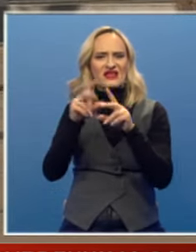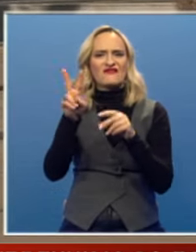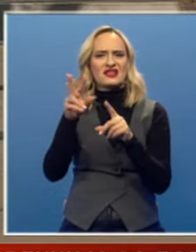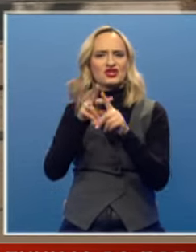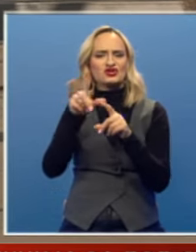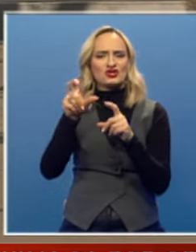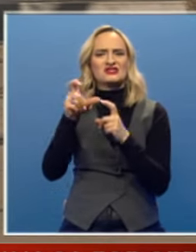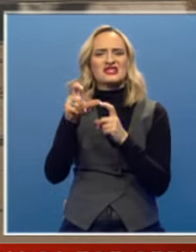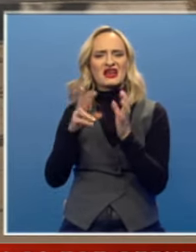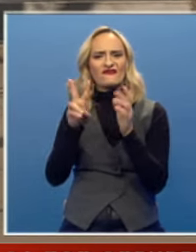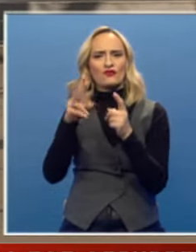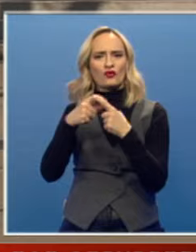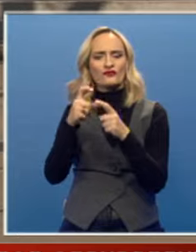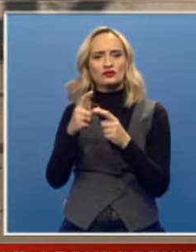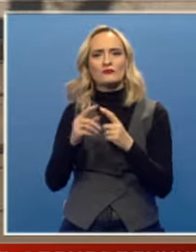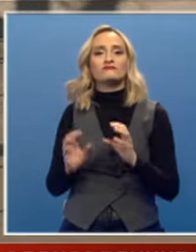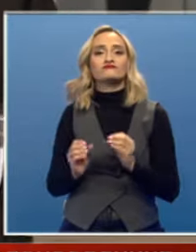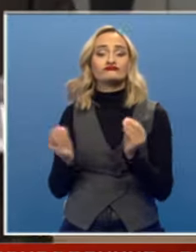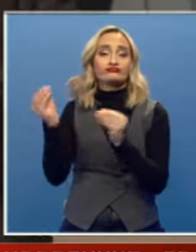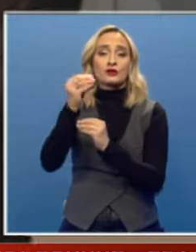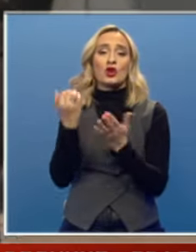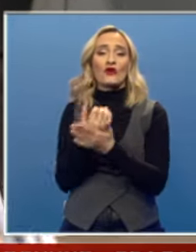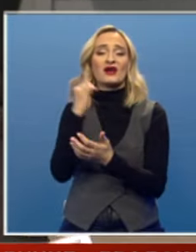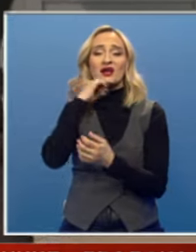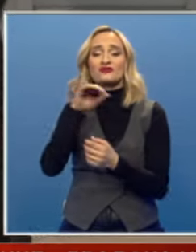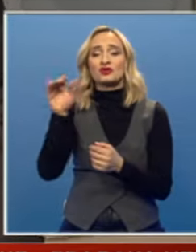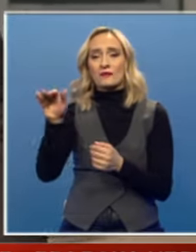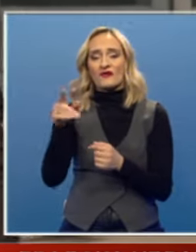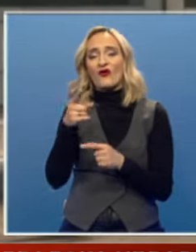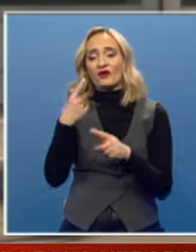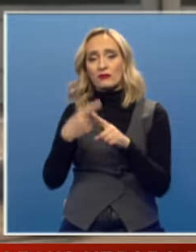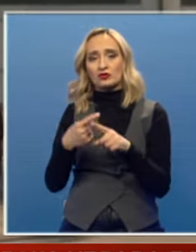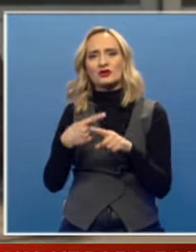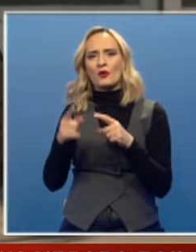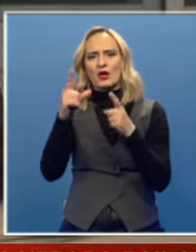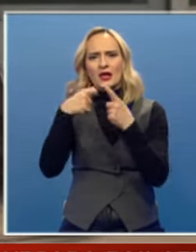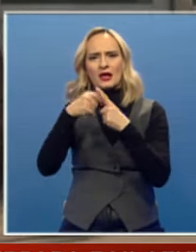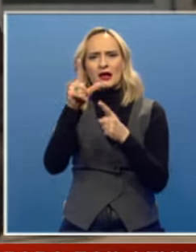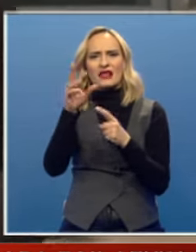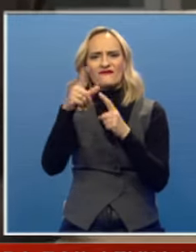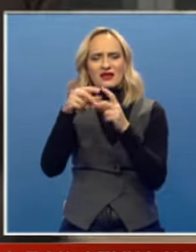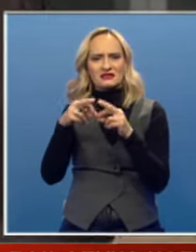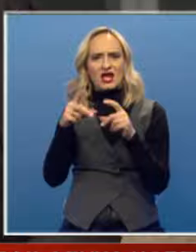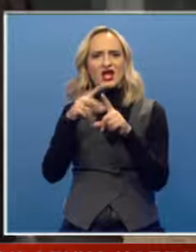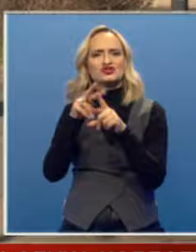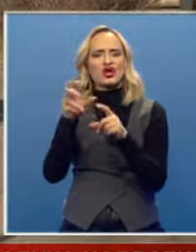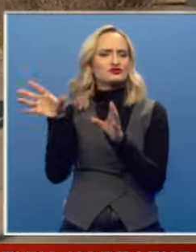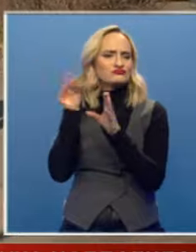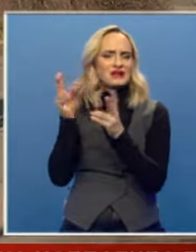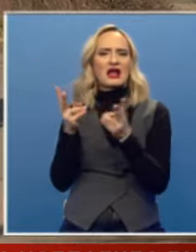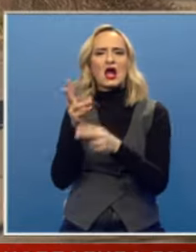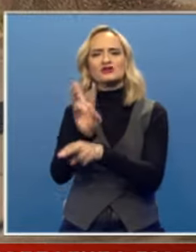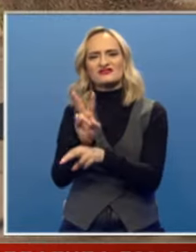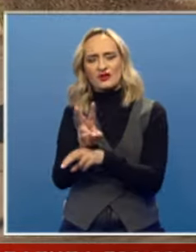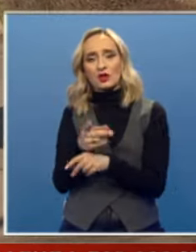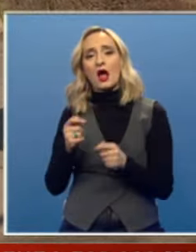Đajića i Stanivukovića kulminiralo je novom krivičnom prijavom, ovaj put za klevetu. Đajić je saslušan u svojstvu svjedoka,